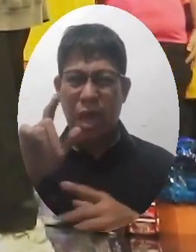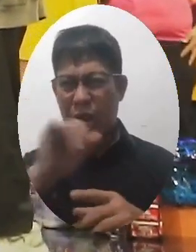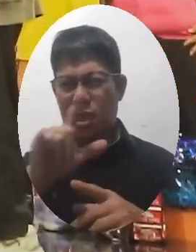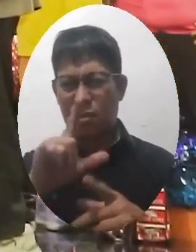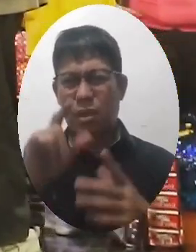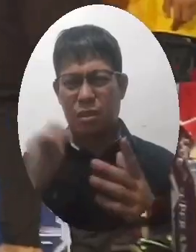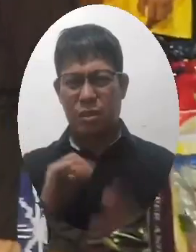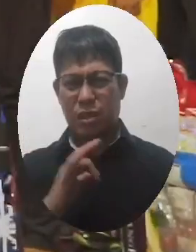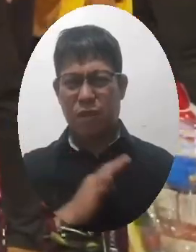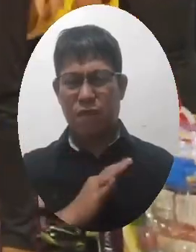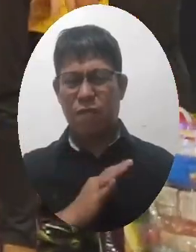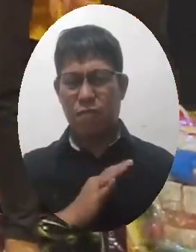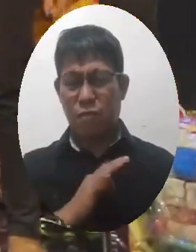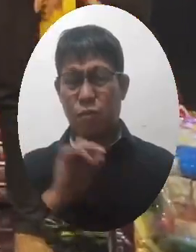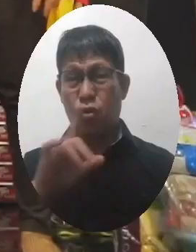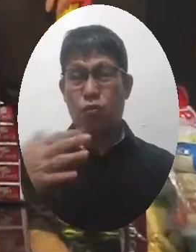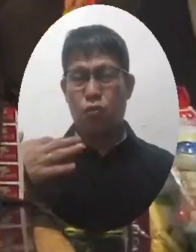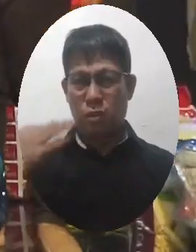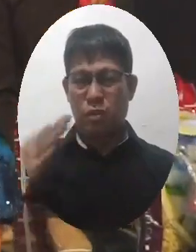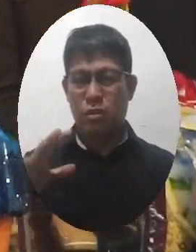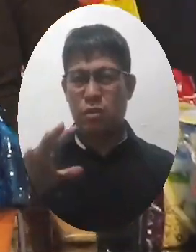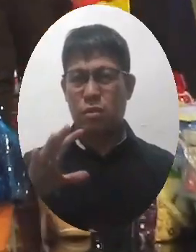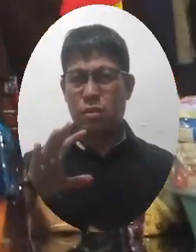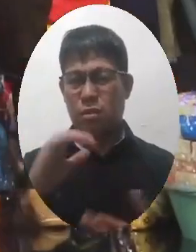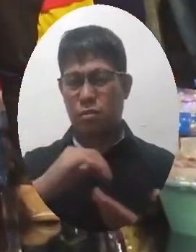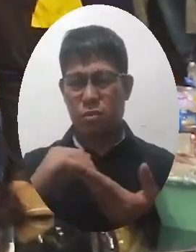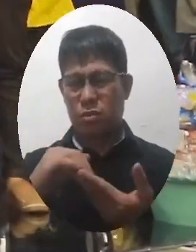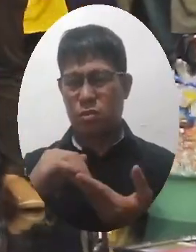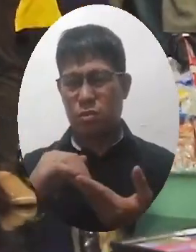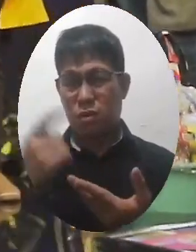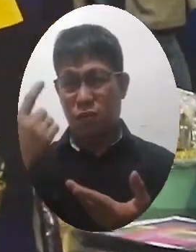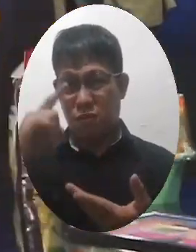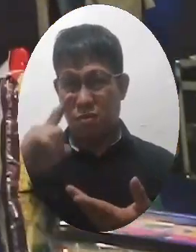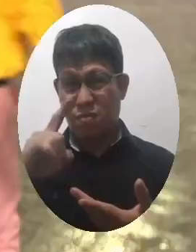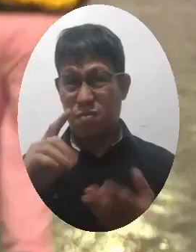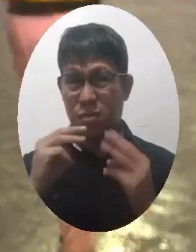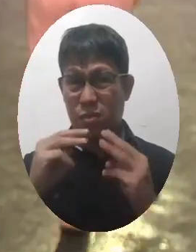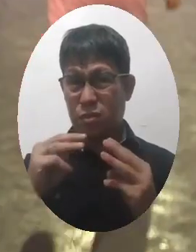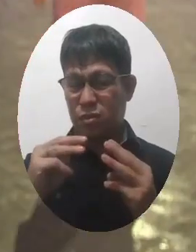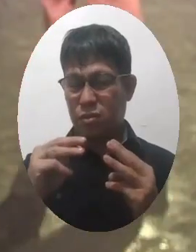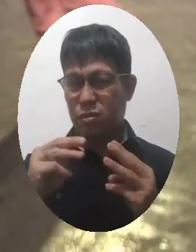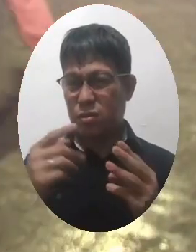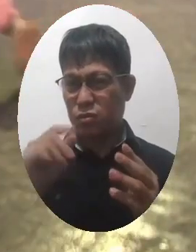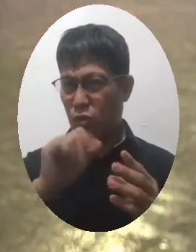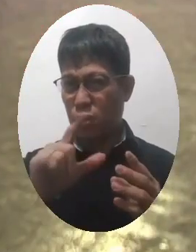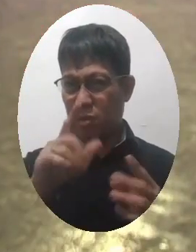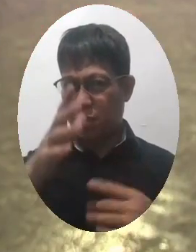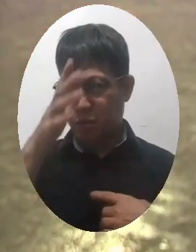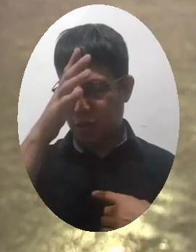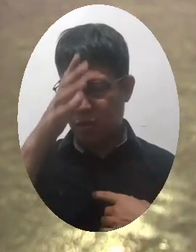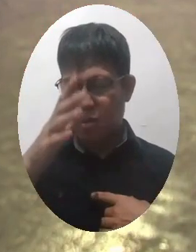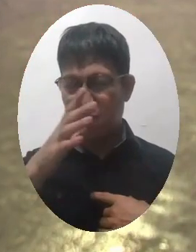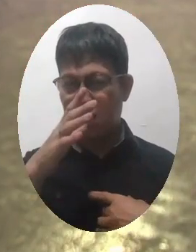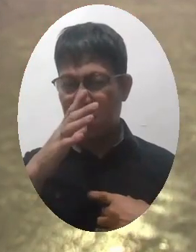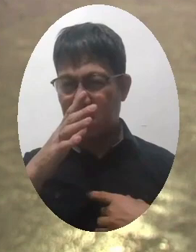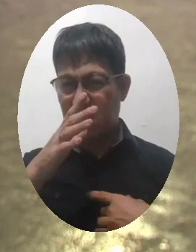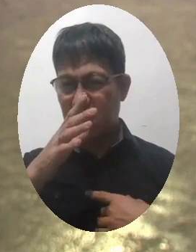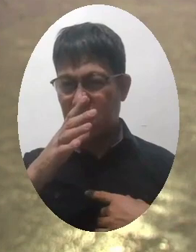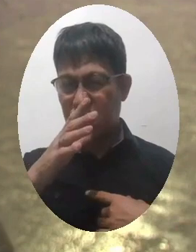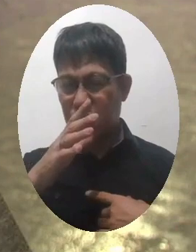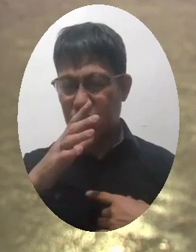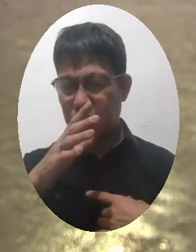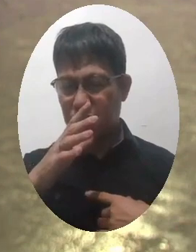online presence manager, at iba pa mga volunteers natin. My message for the kids of Batang K and to the parents